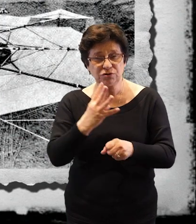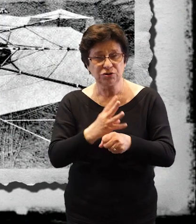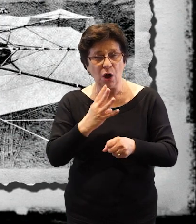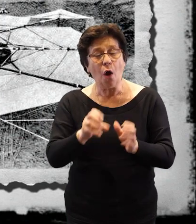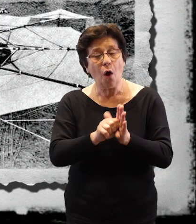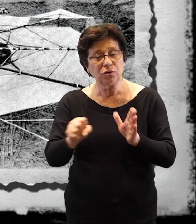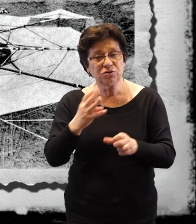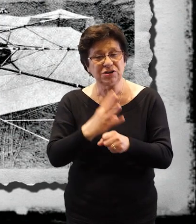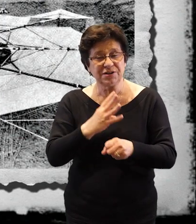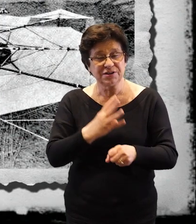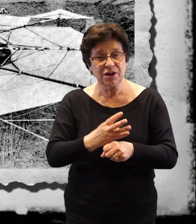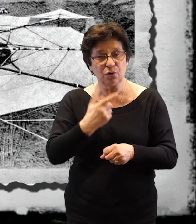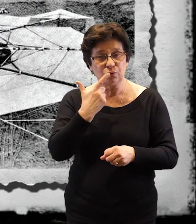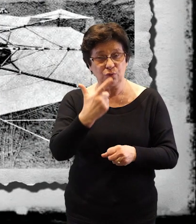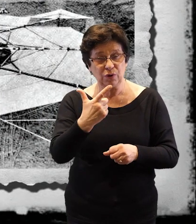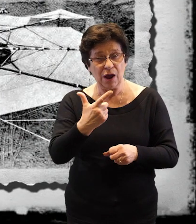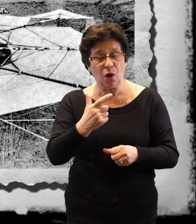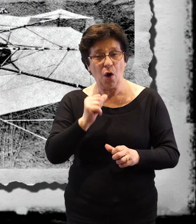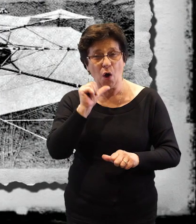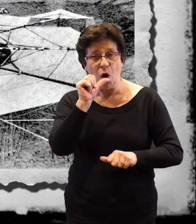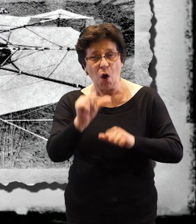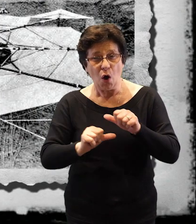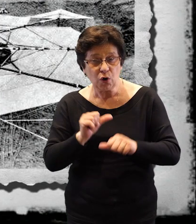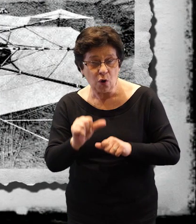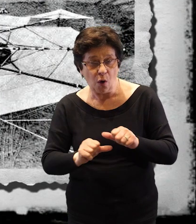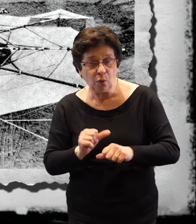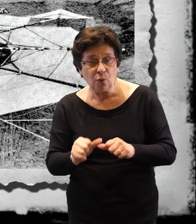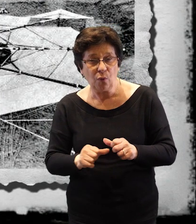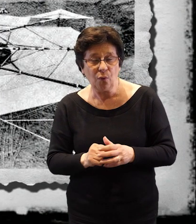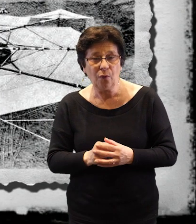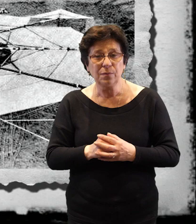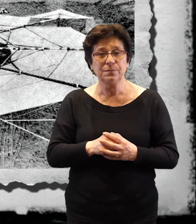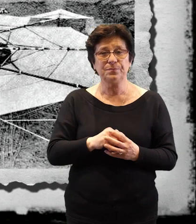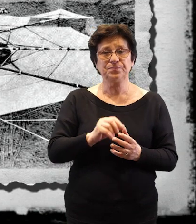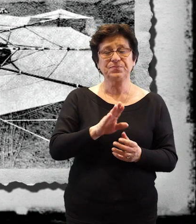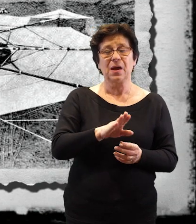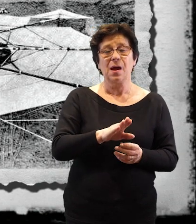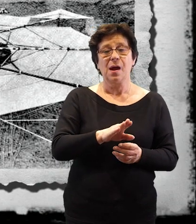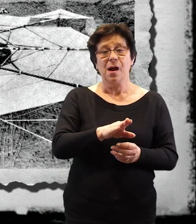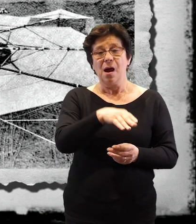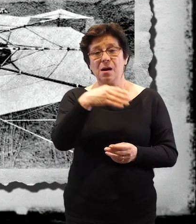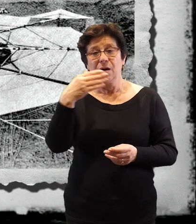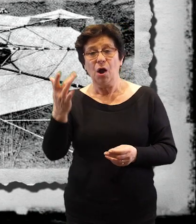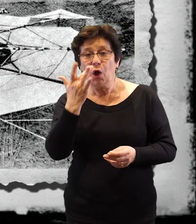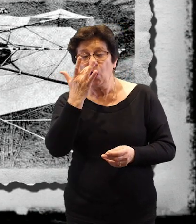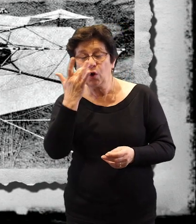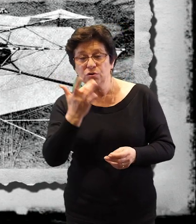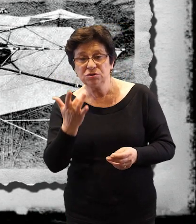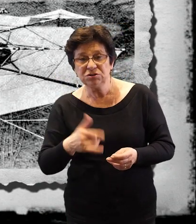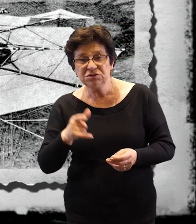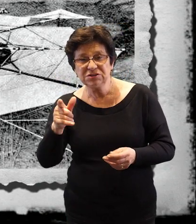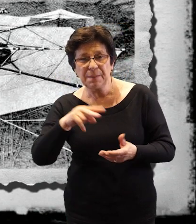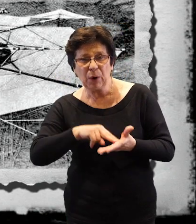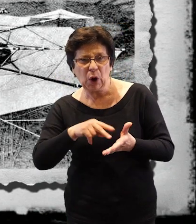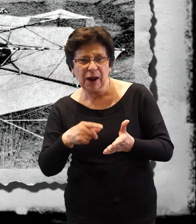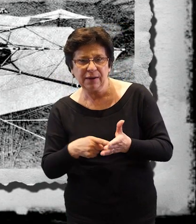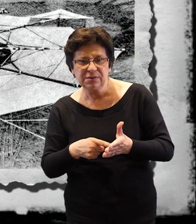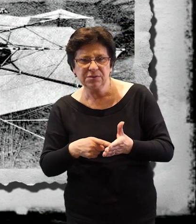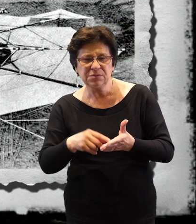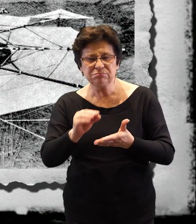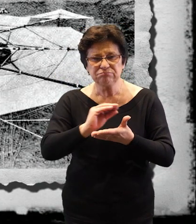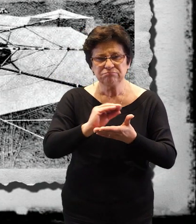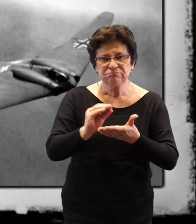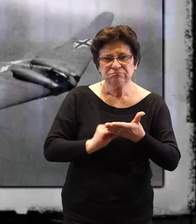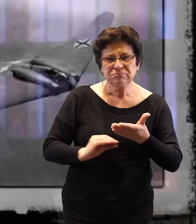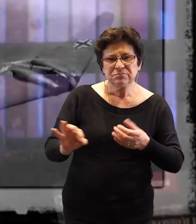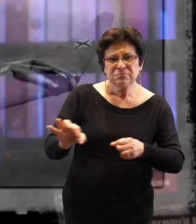od 1942 roku badany. Na górze po prawej stronie to są projekty rosyjskie, no i tam kolejne, na